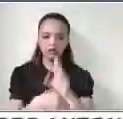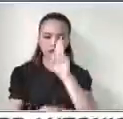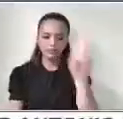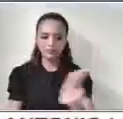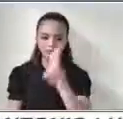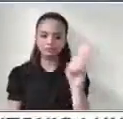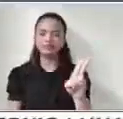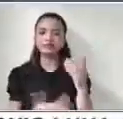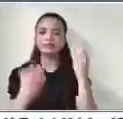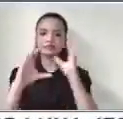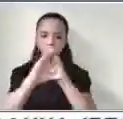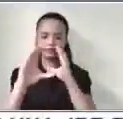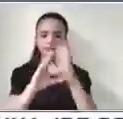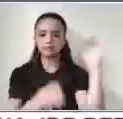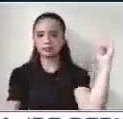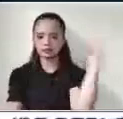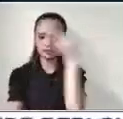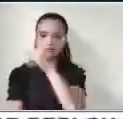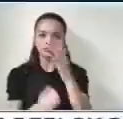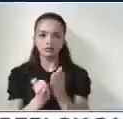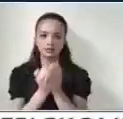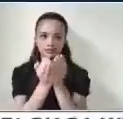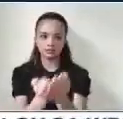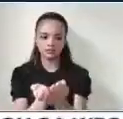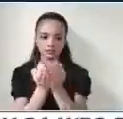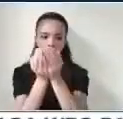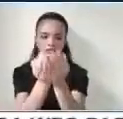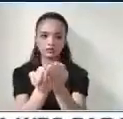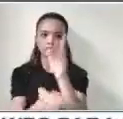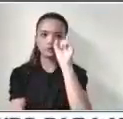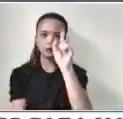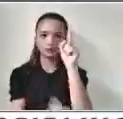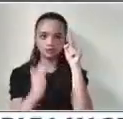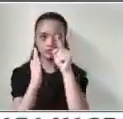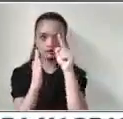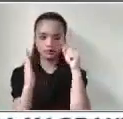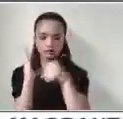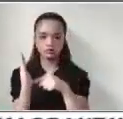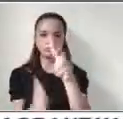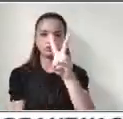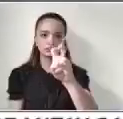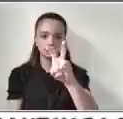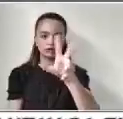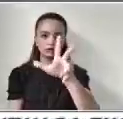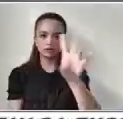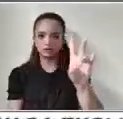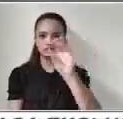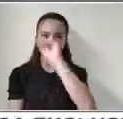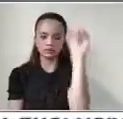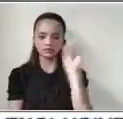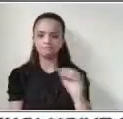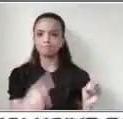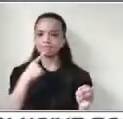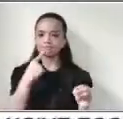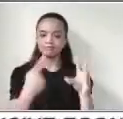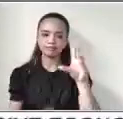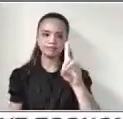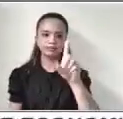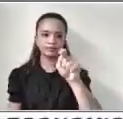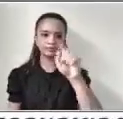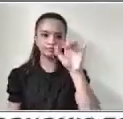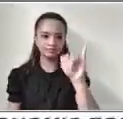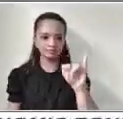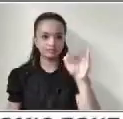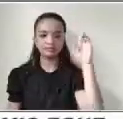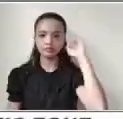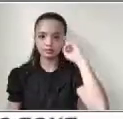bago matapos ang taon, habang ang natitirang 300 milyon ay sa first half naman ng 2022. Nilinaw ni Biden